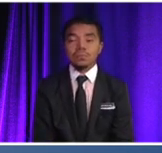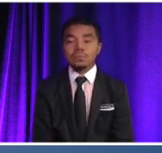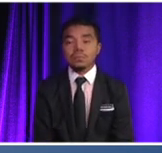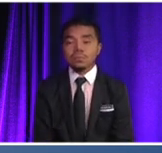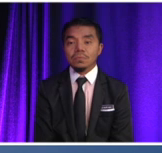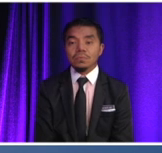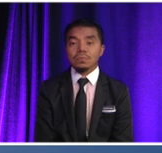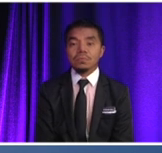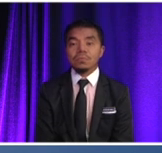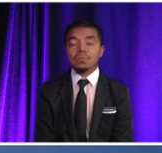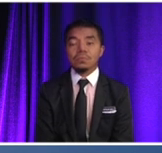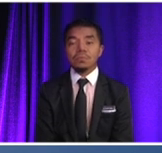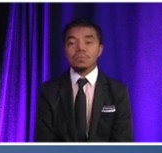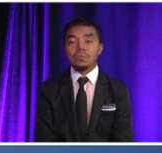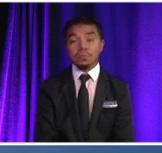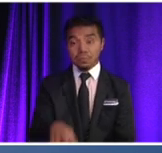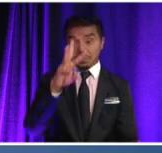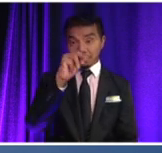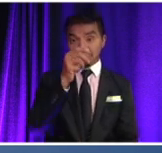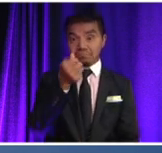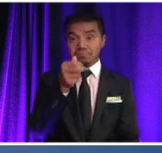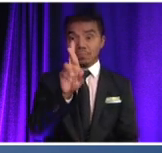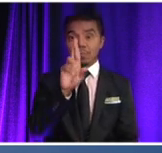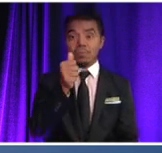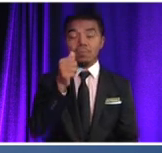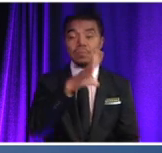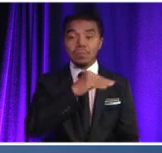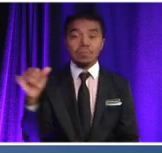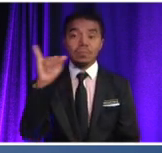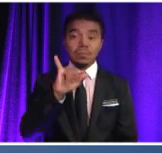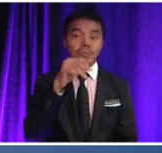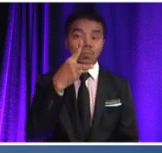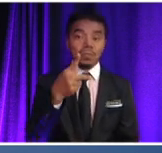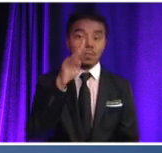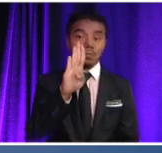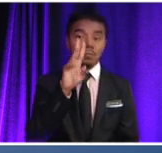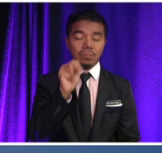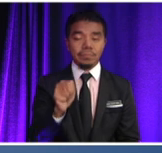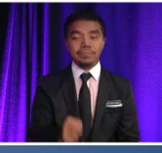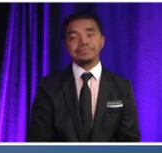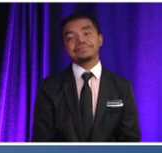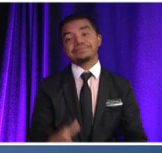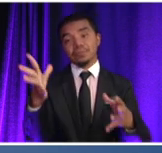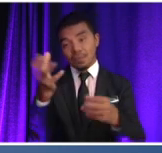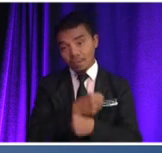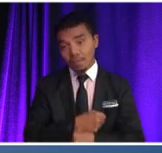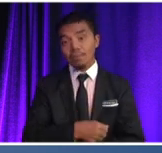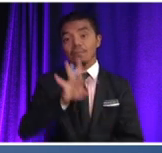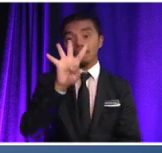juga iqbaen Oke jadi di sini berjaya mendapat 4 manfaat ke-13